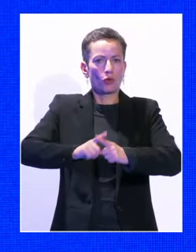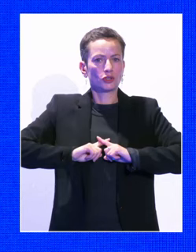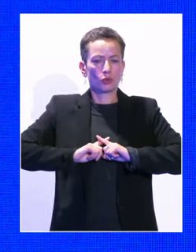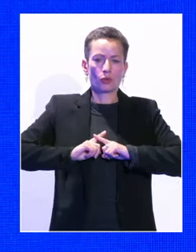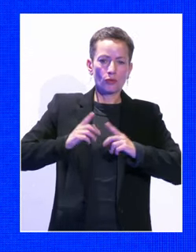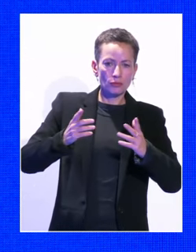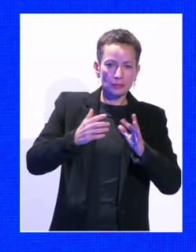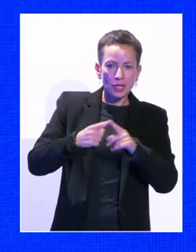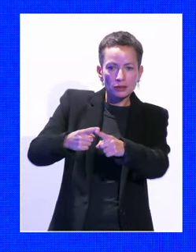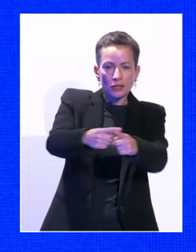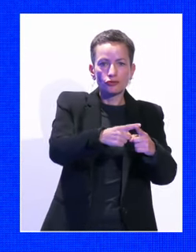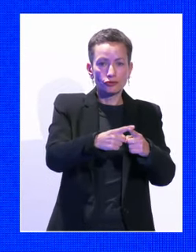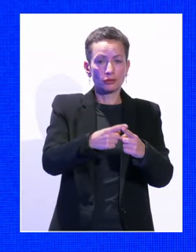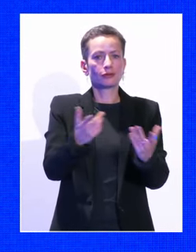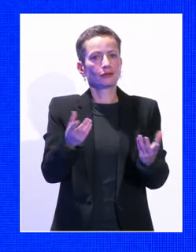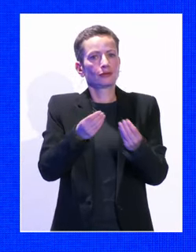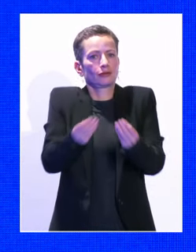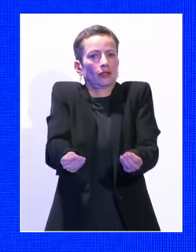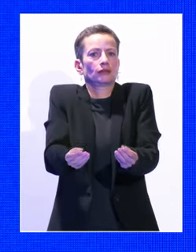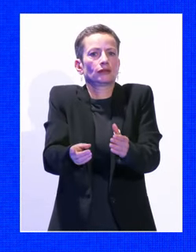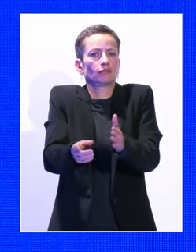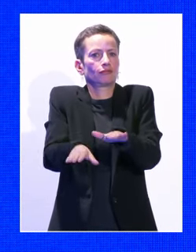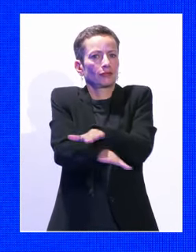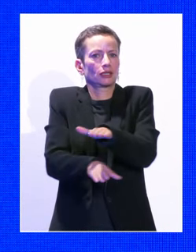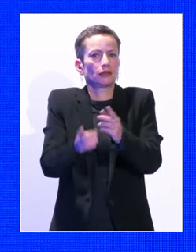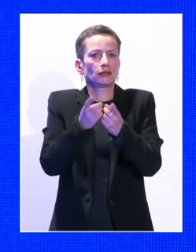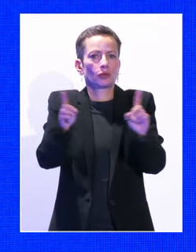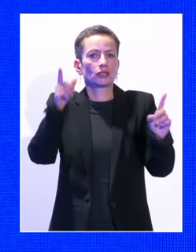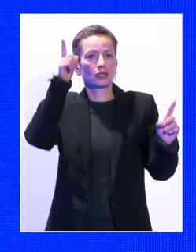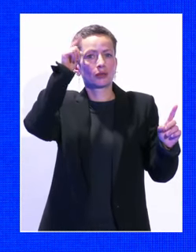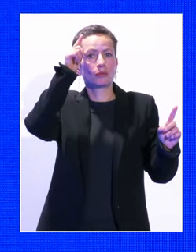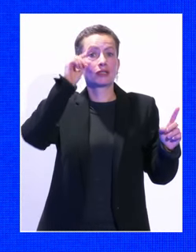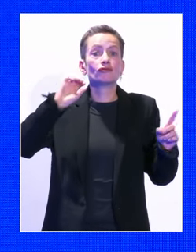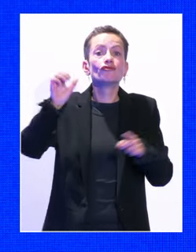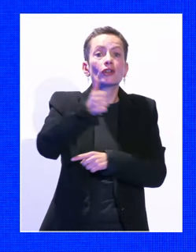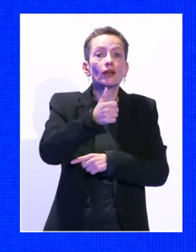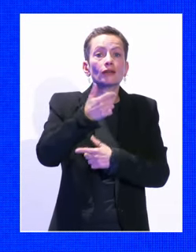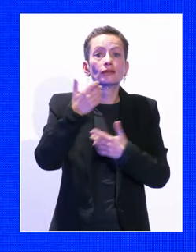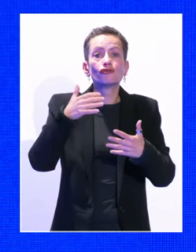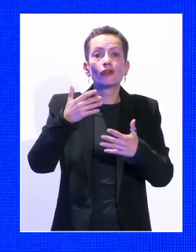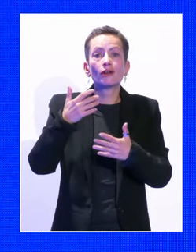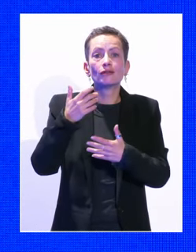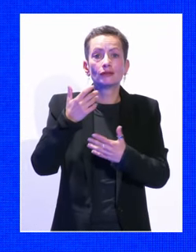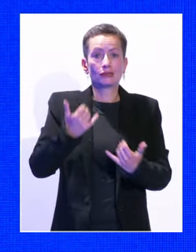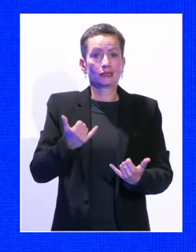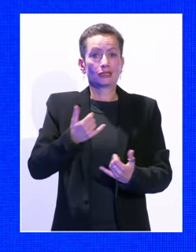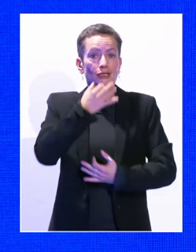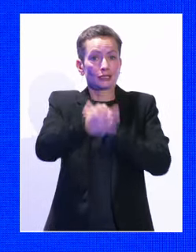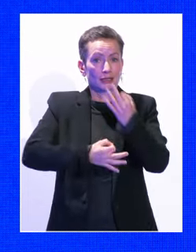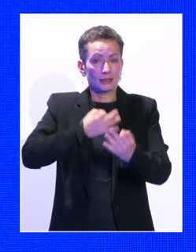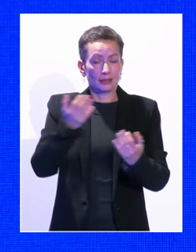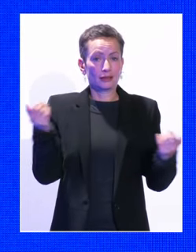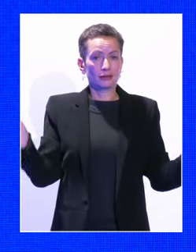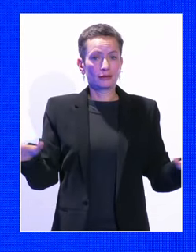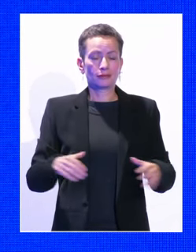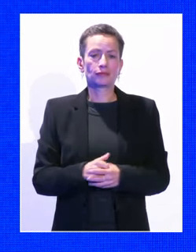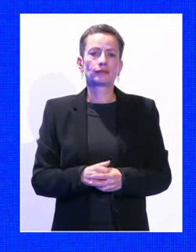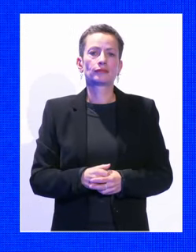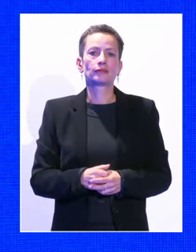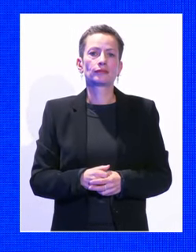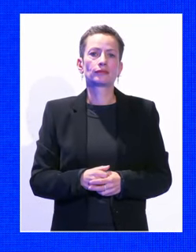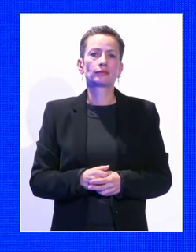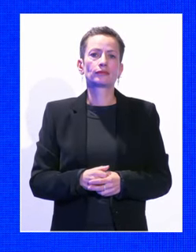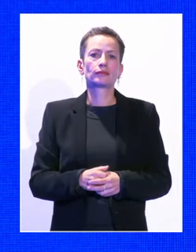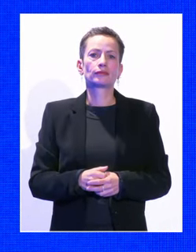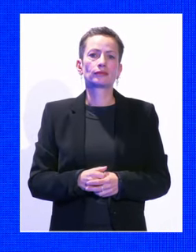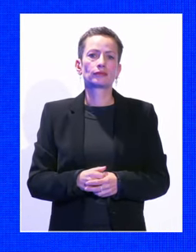socle démocratique et républicain que chacun d'entre nous, nous avons évoqué à cette tribune. La